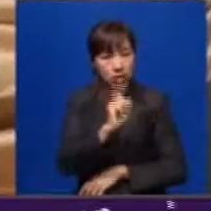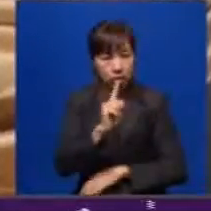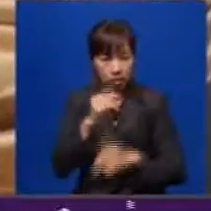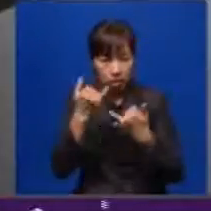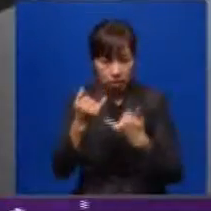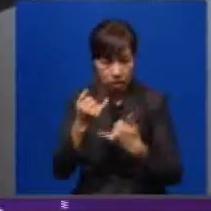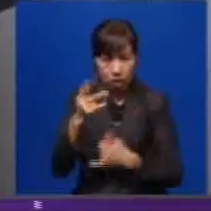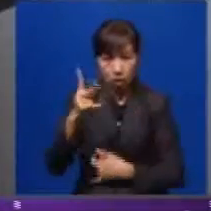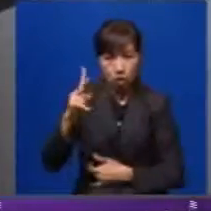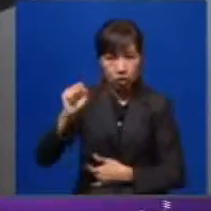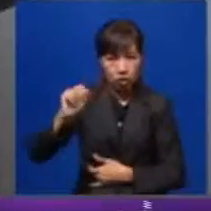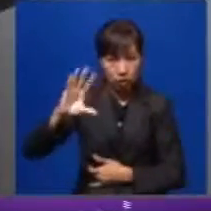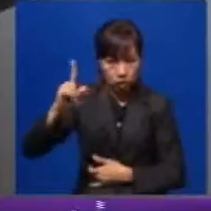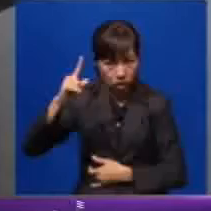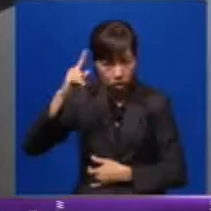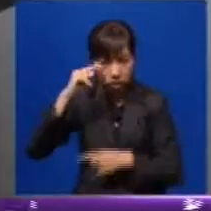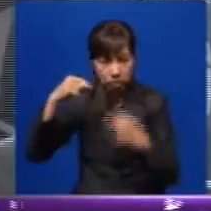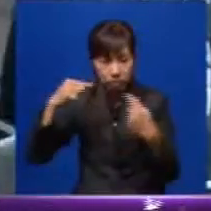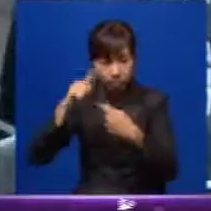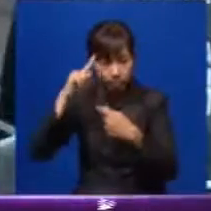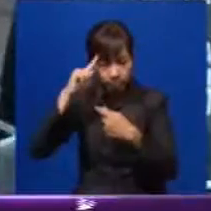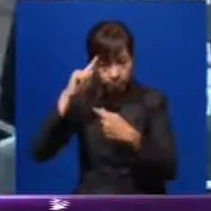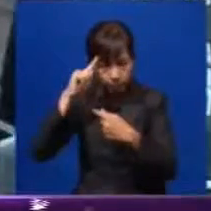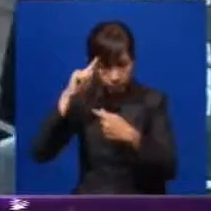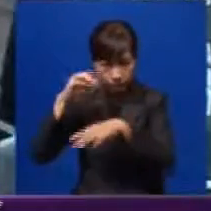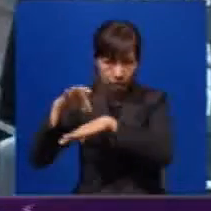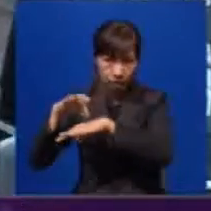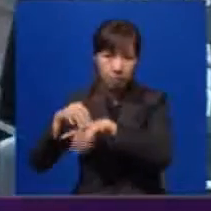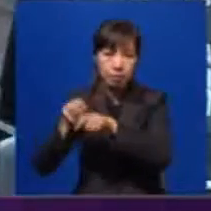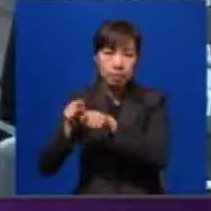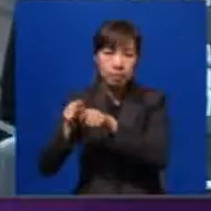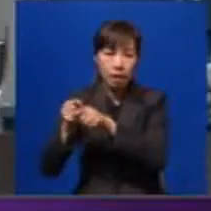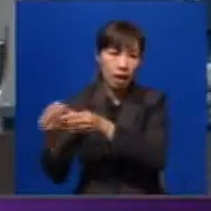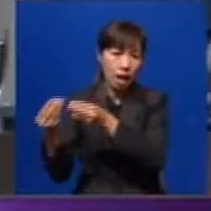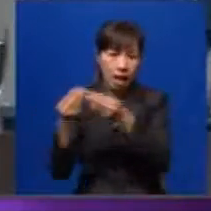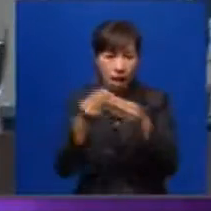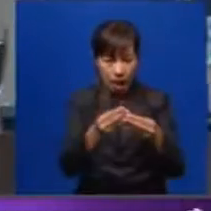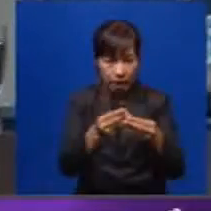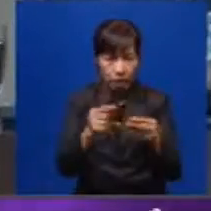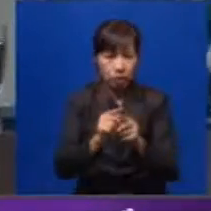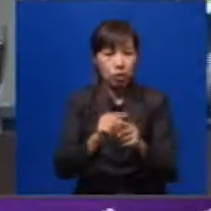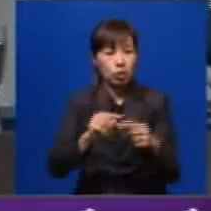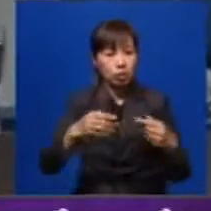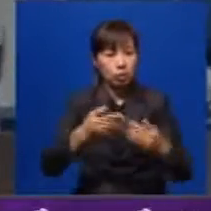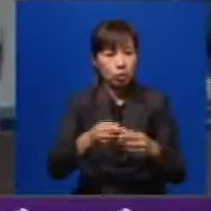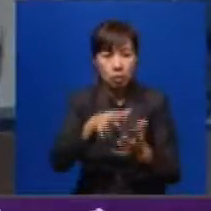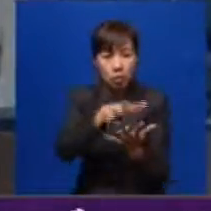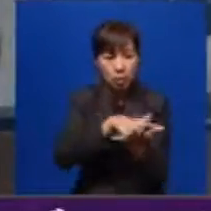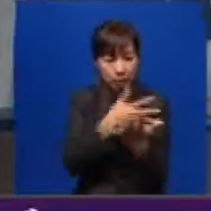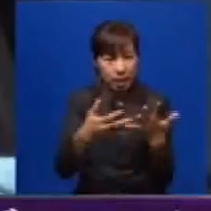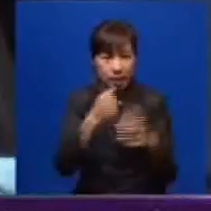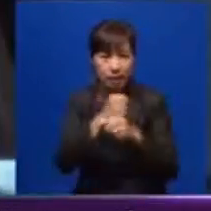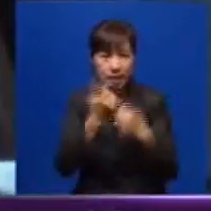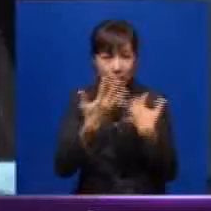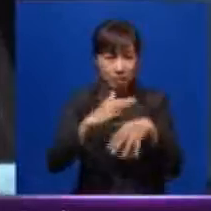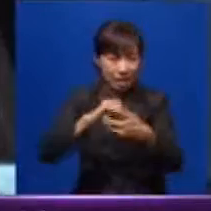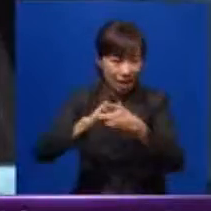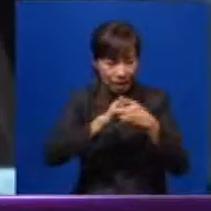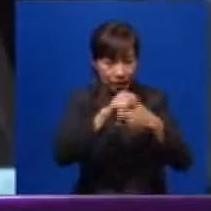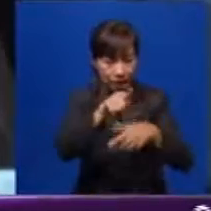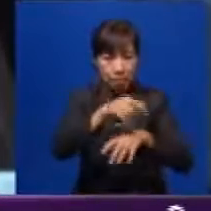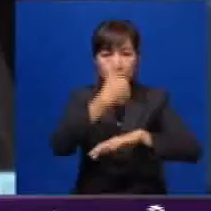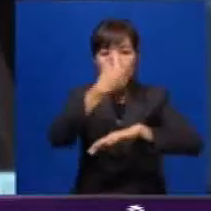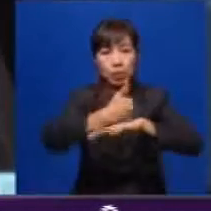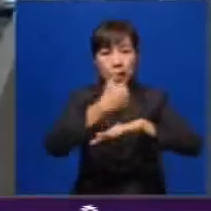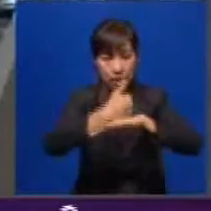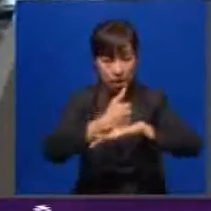รุดดิตผู้ช่วยเสนาธิการทหารบกฝ่ายยุทธการเป็นผู้อำนวยการเป็นผู้ขับเคลื่อนแผนให้เป็นไปตามเจตนารมณ์ของหัว